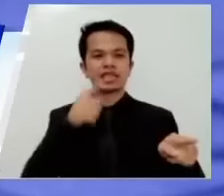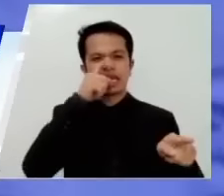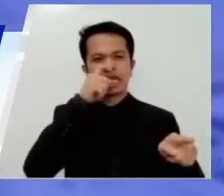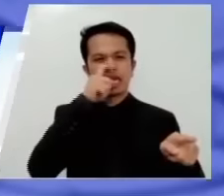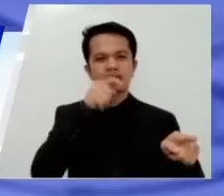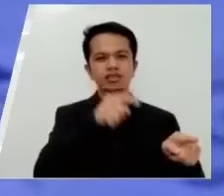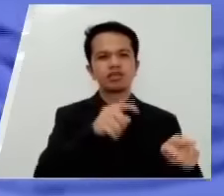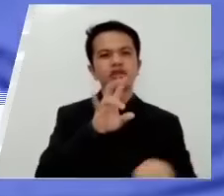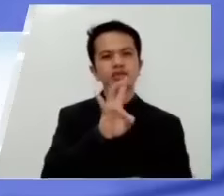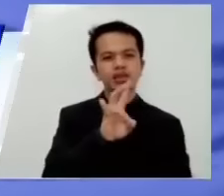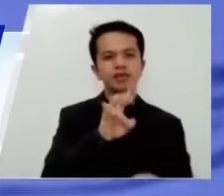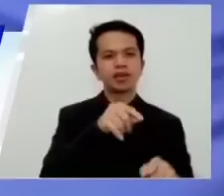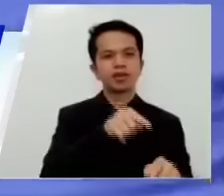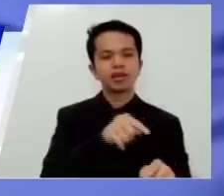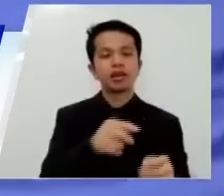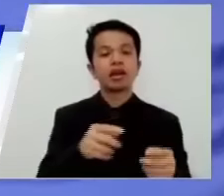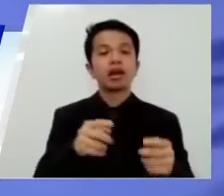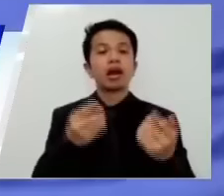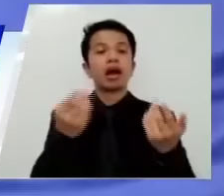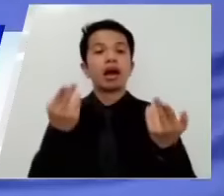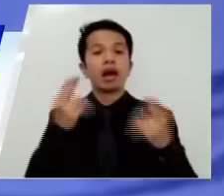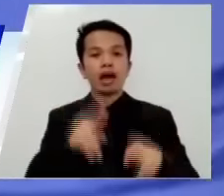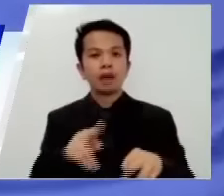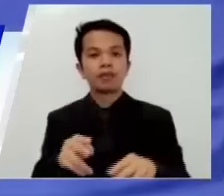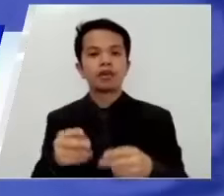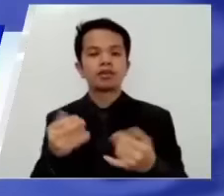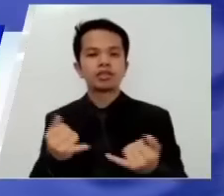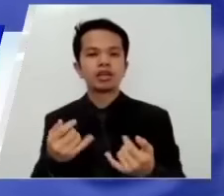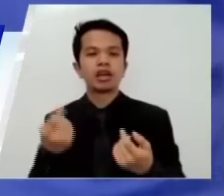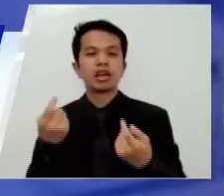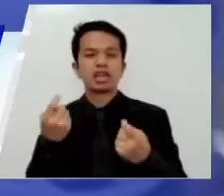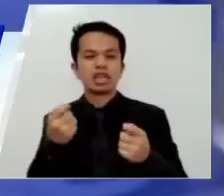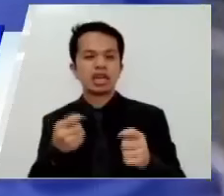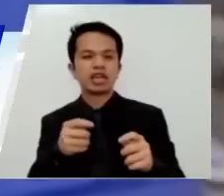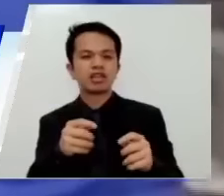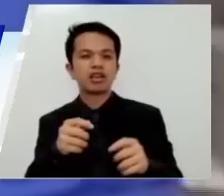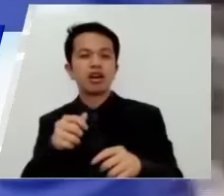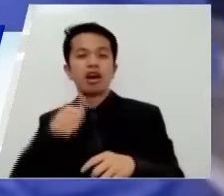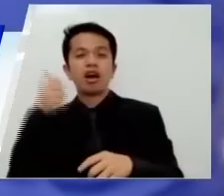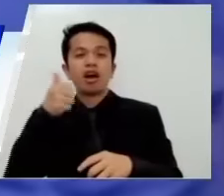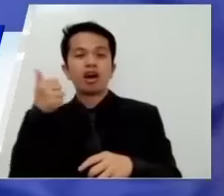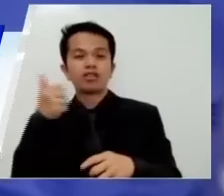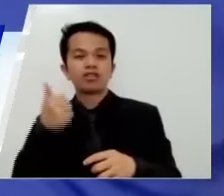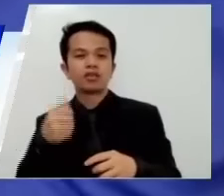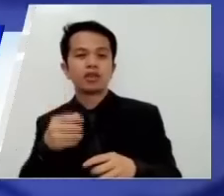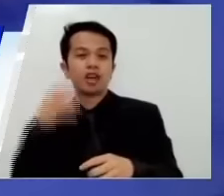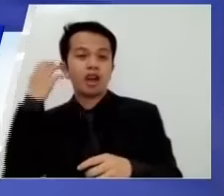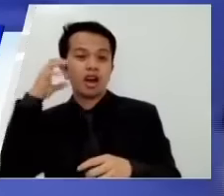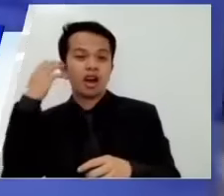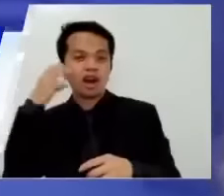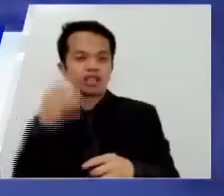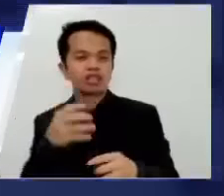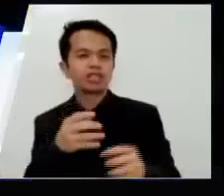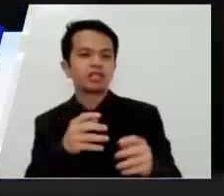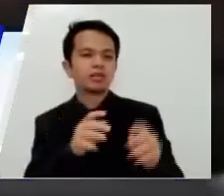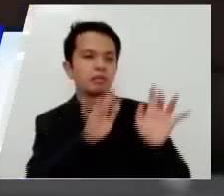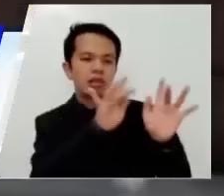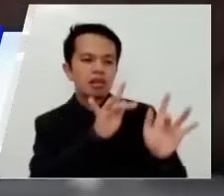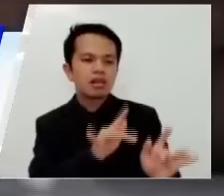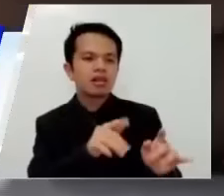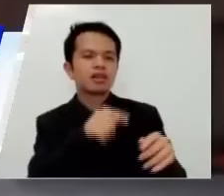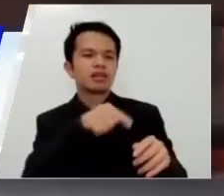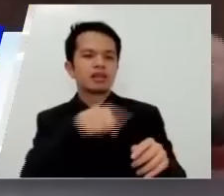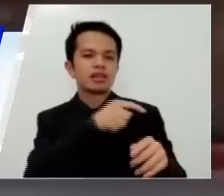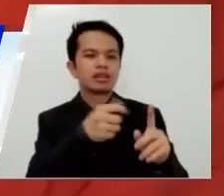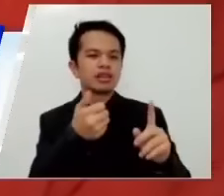Pero lumalabas umano na pinagsamantalahan din ang biktima ng kanyang tuhin at pinsan na ngayon nananatiling at large. Marina